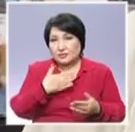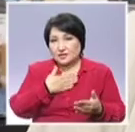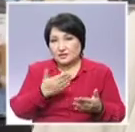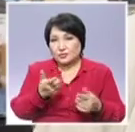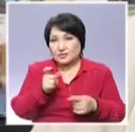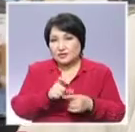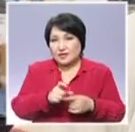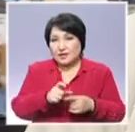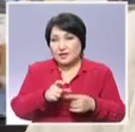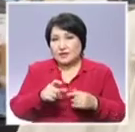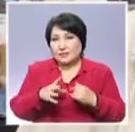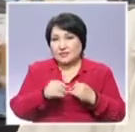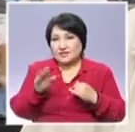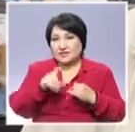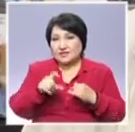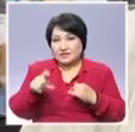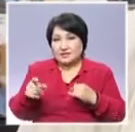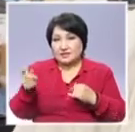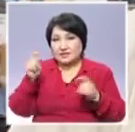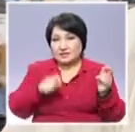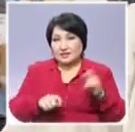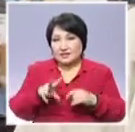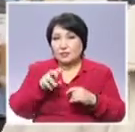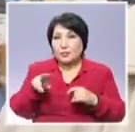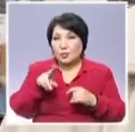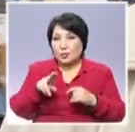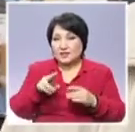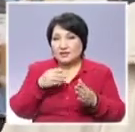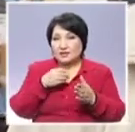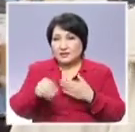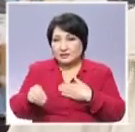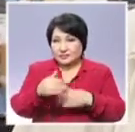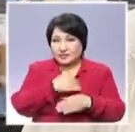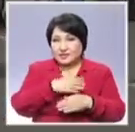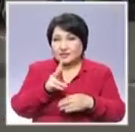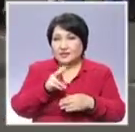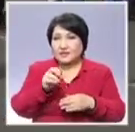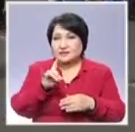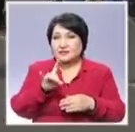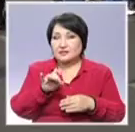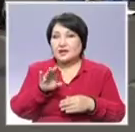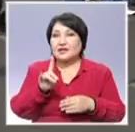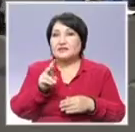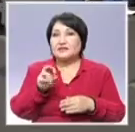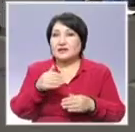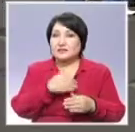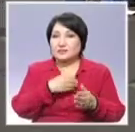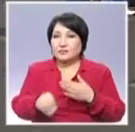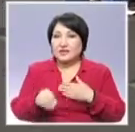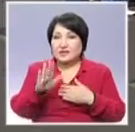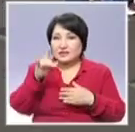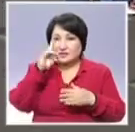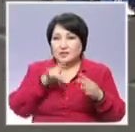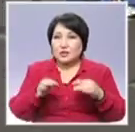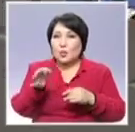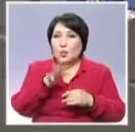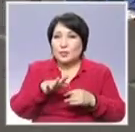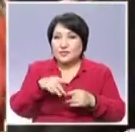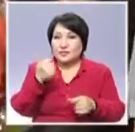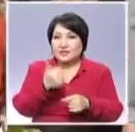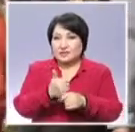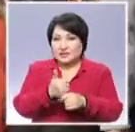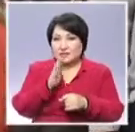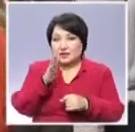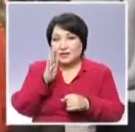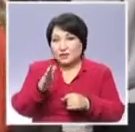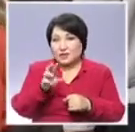беріп, мөт алайық деп келдік, қазық арта алайық деп келдік қазақтың. Шығыс Қазақстан облысы басшылығы алдағы уақытта тағы да бал